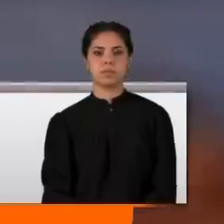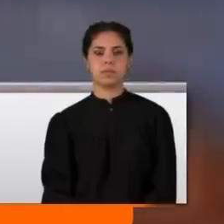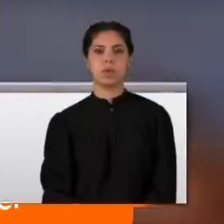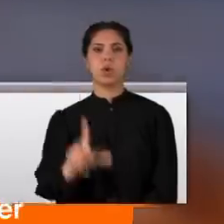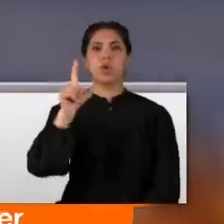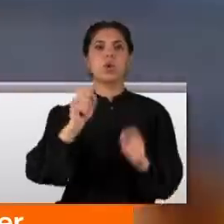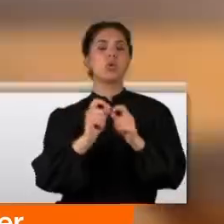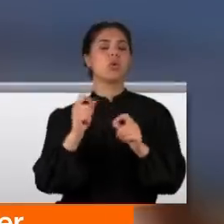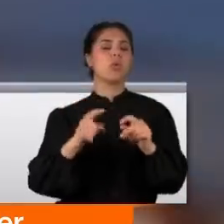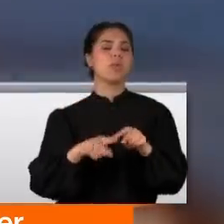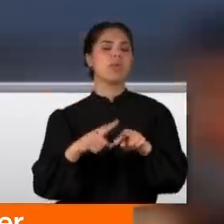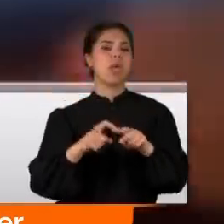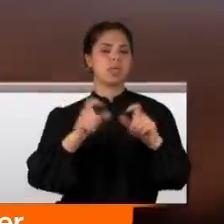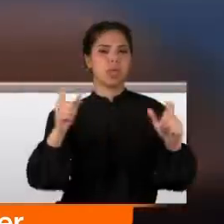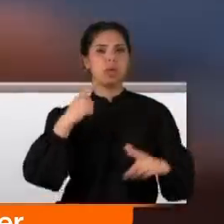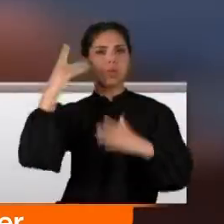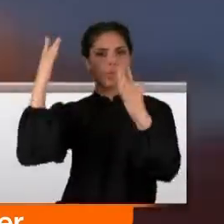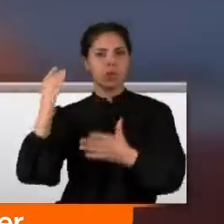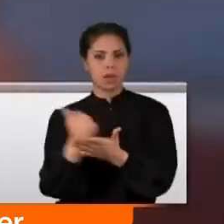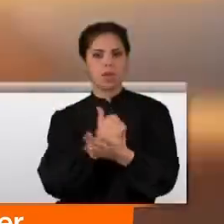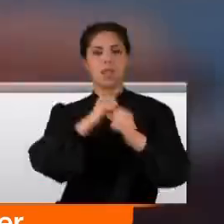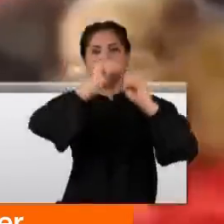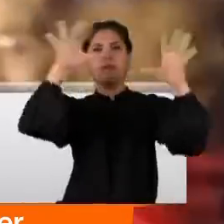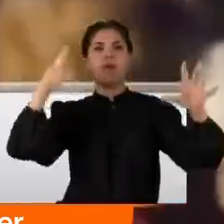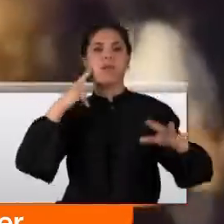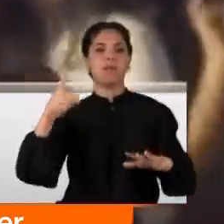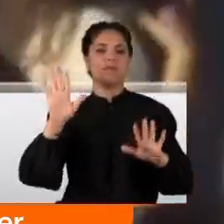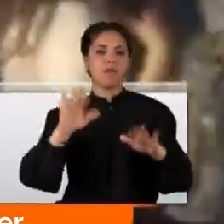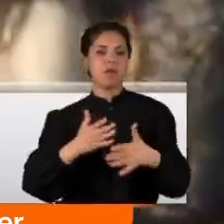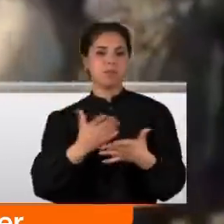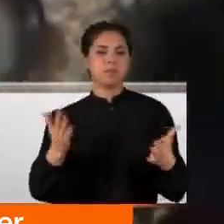lübnanda ise Erdoğan'ın zaferi Havai fişeklerle kutlandı